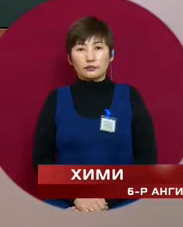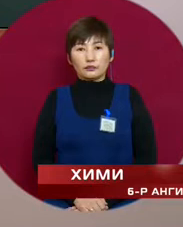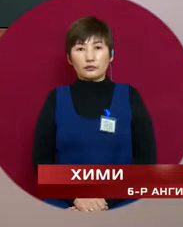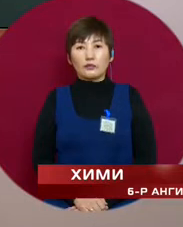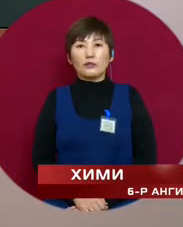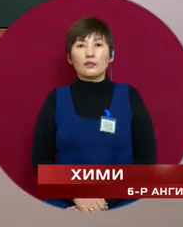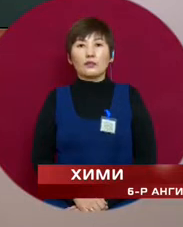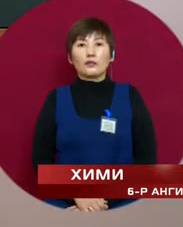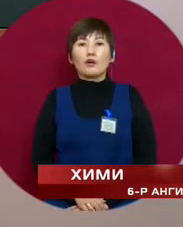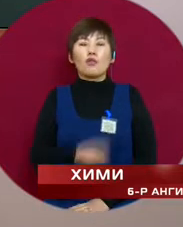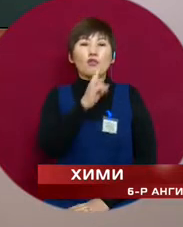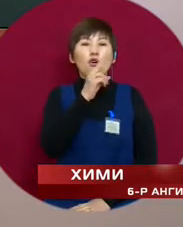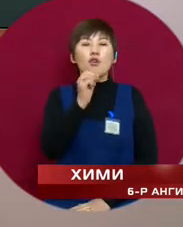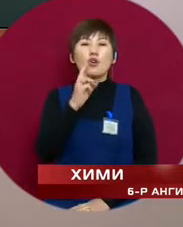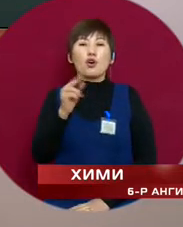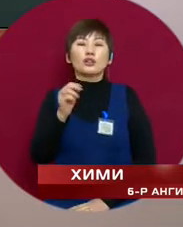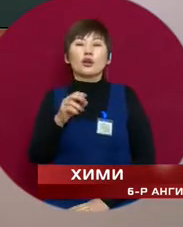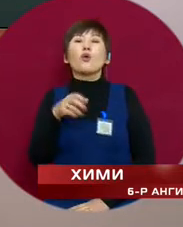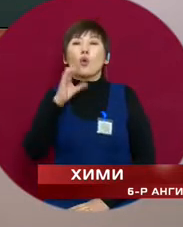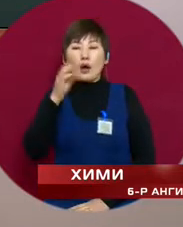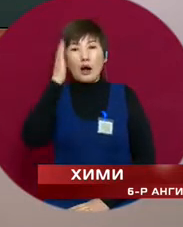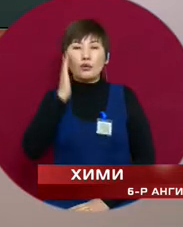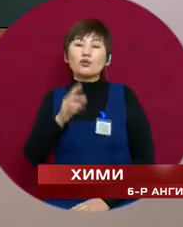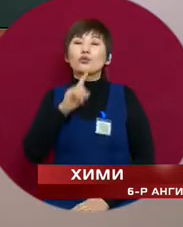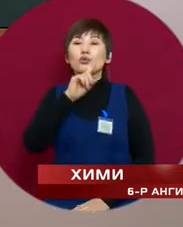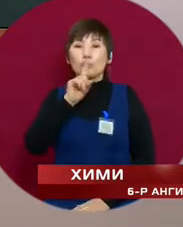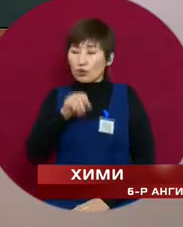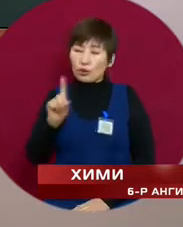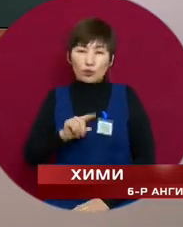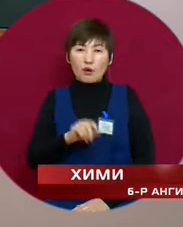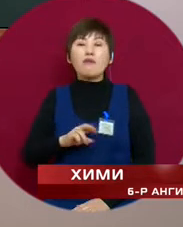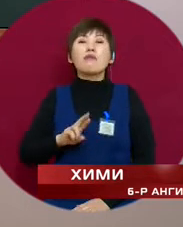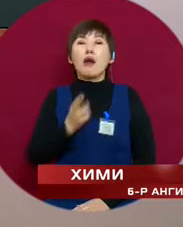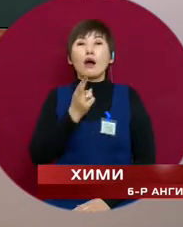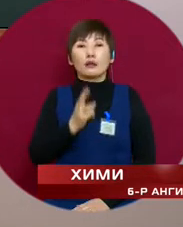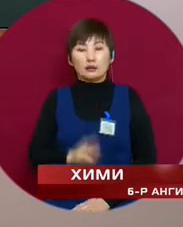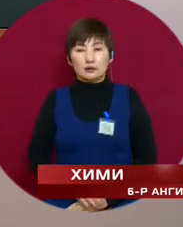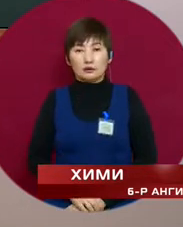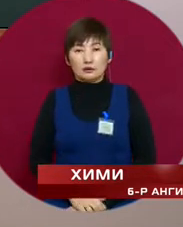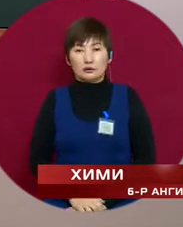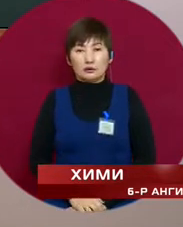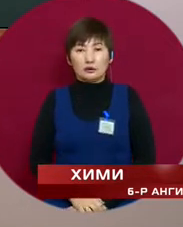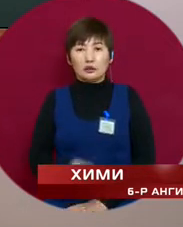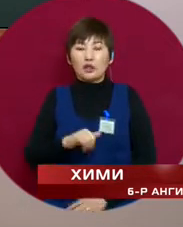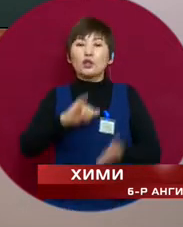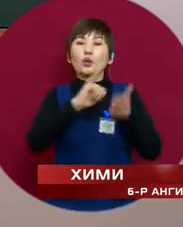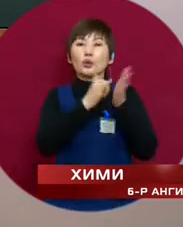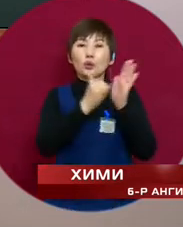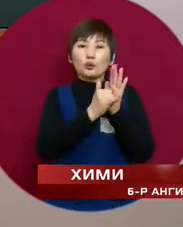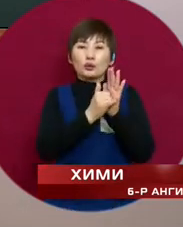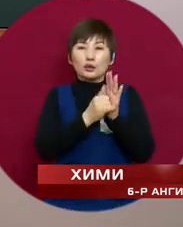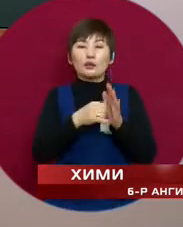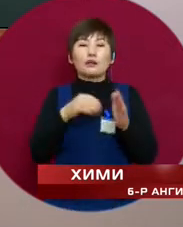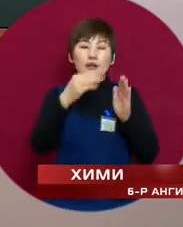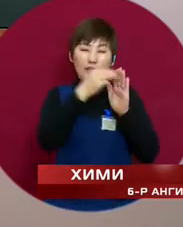Ихэнх тохиолдолд Coca-Cola уухыг эцэг эх нь дэмждэггүй. Ямар учир шалтгаантай байдığım бол үүний учир шалтгааныг олон